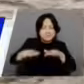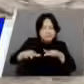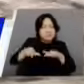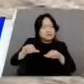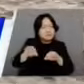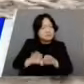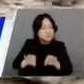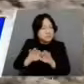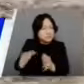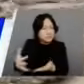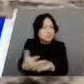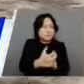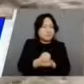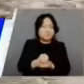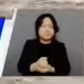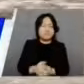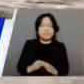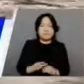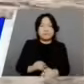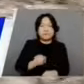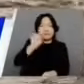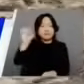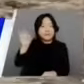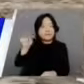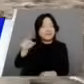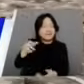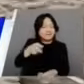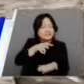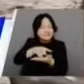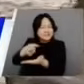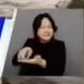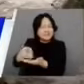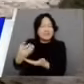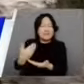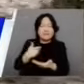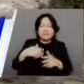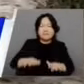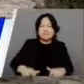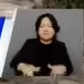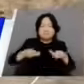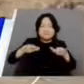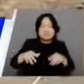din ang mahigit 100 hektaryang bukirin at 40 bahay ng matibag ang isang dike.